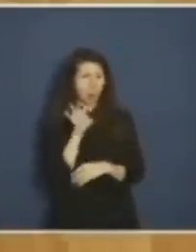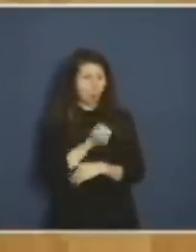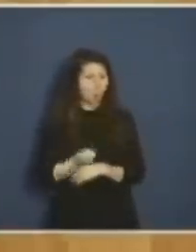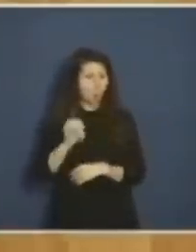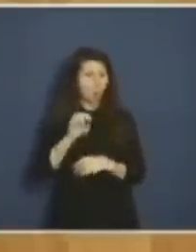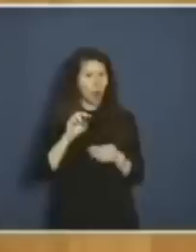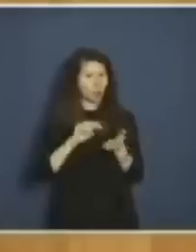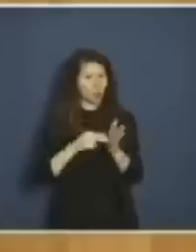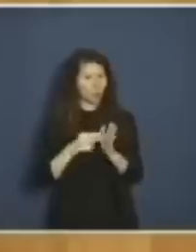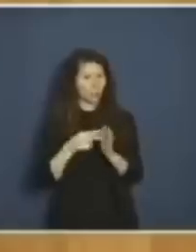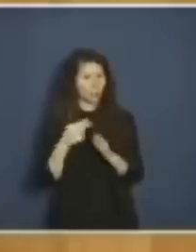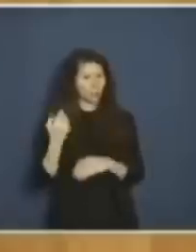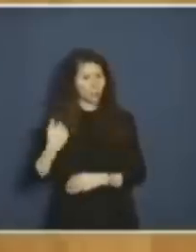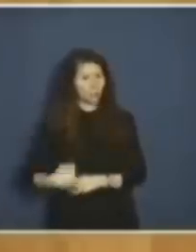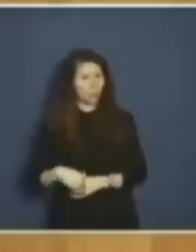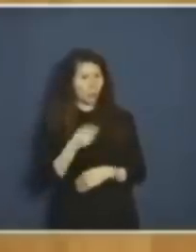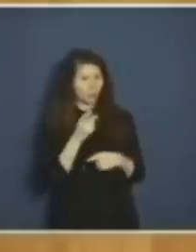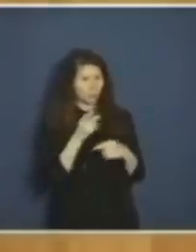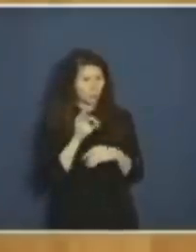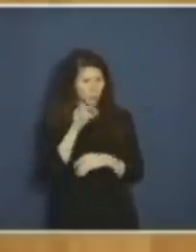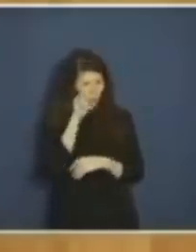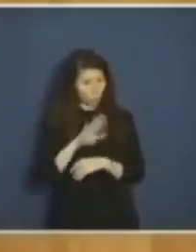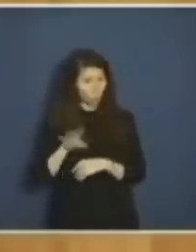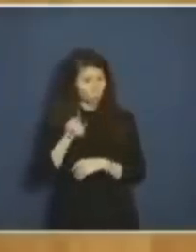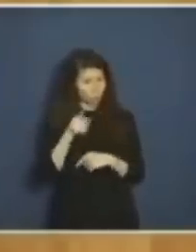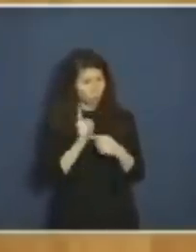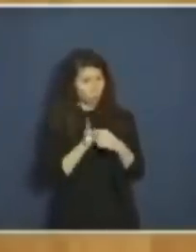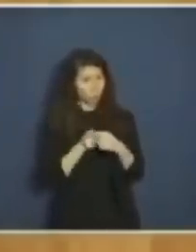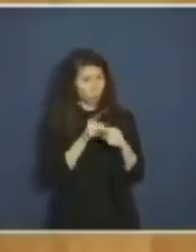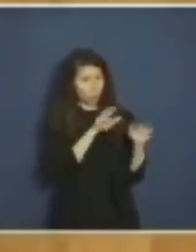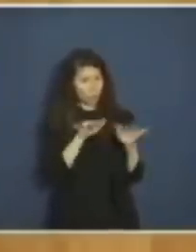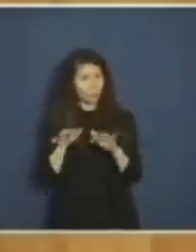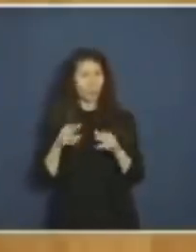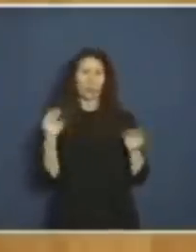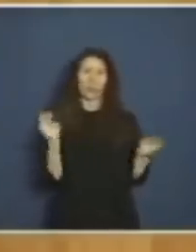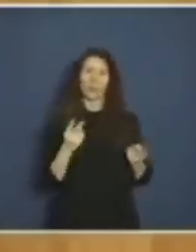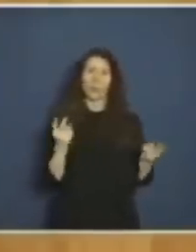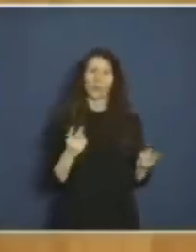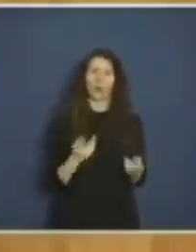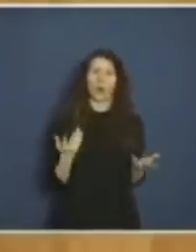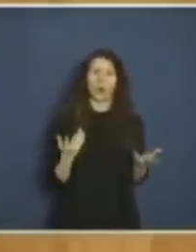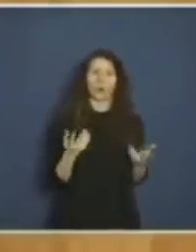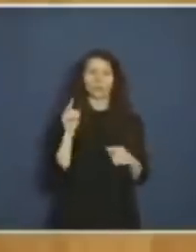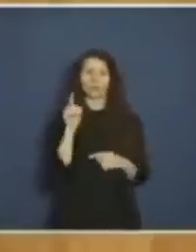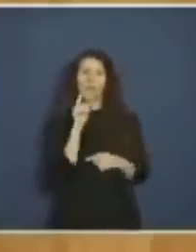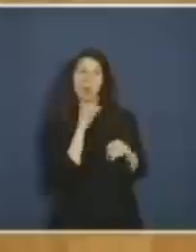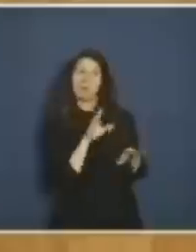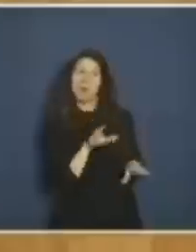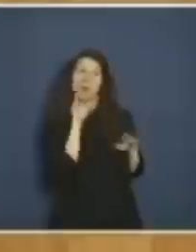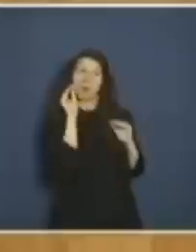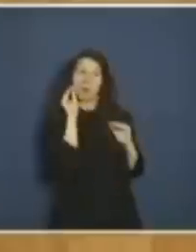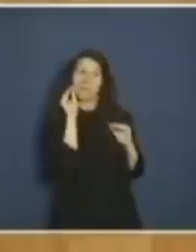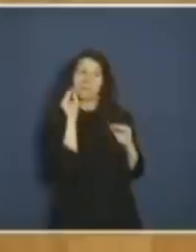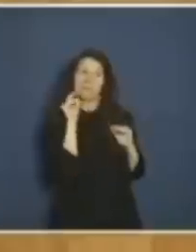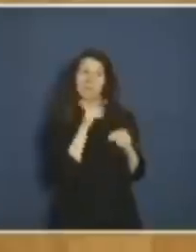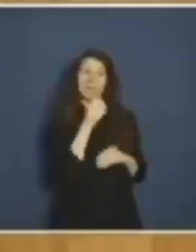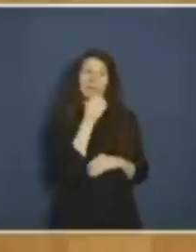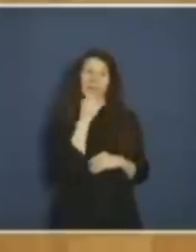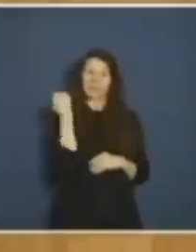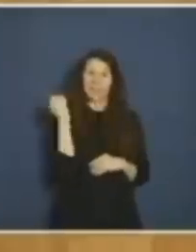europapolitische Bemühungen Deutschlands? Oder nimmt man auch wahr, dass die extreme